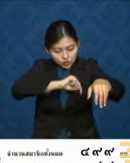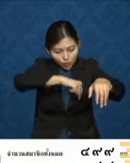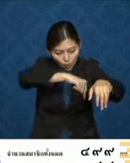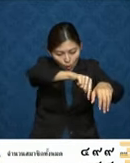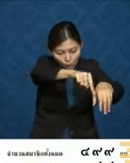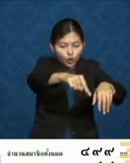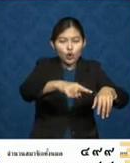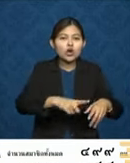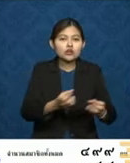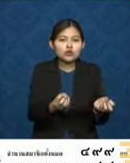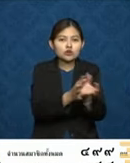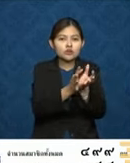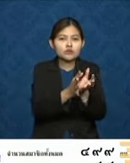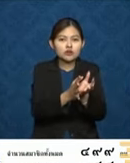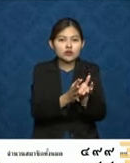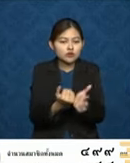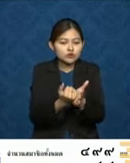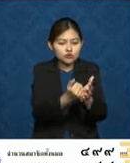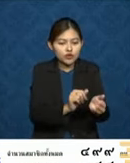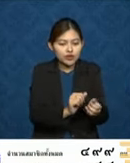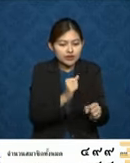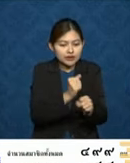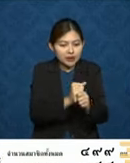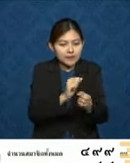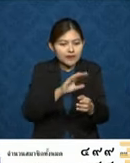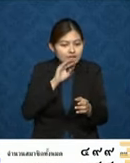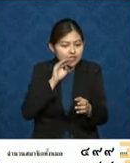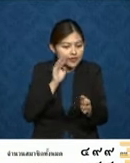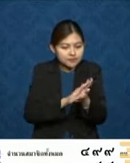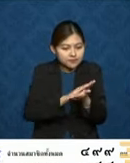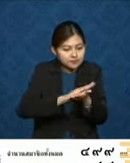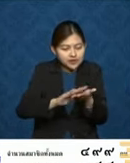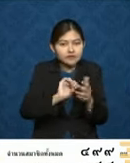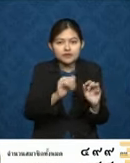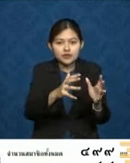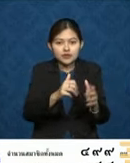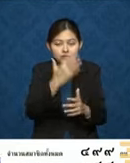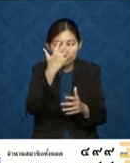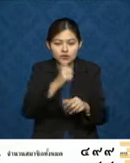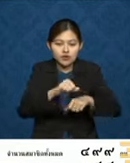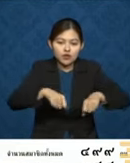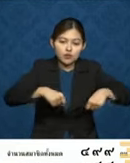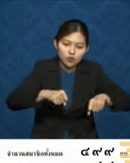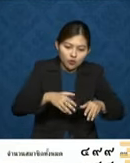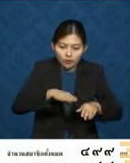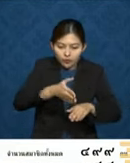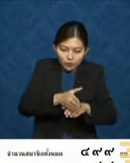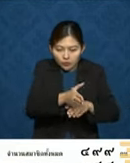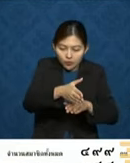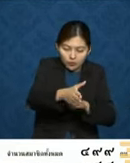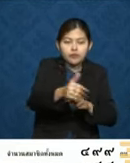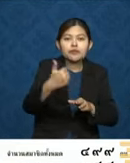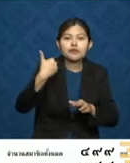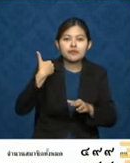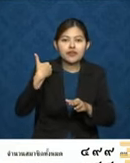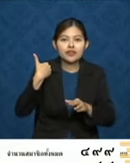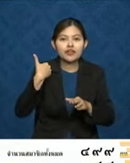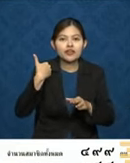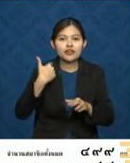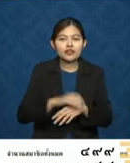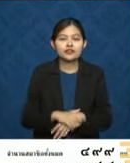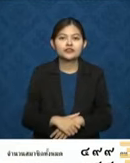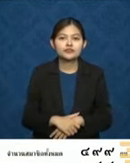ไว้มีมีประชาชนผู้สัญจรได้รับผลกระทบรถยนต์และรถจักรยานยนต์ได้รับความเสียหายจากถนนที่หลุมเป็นหลุมเป็น